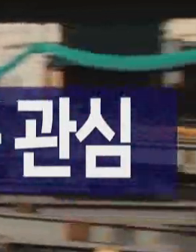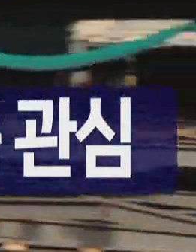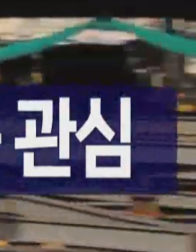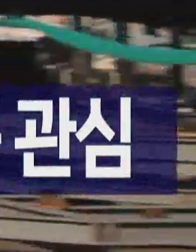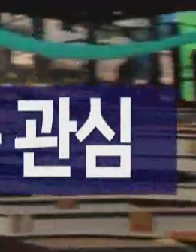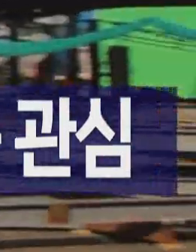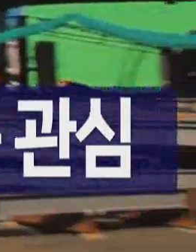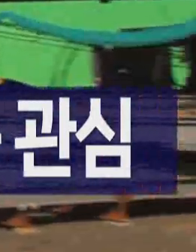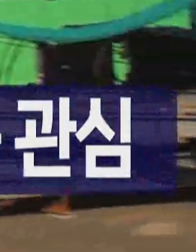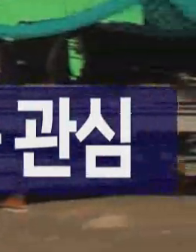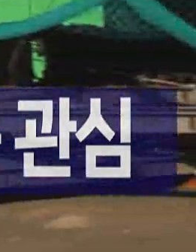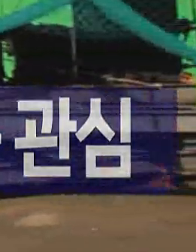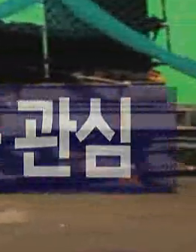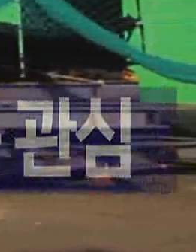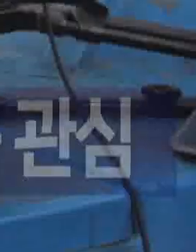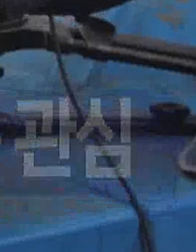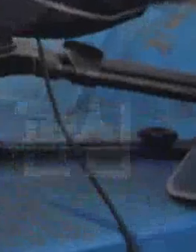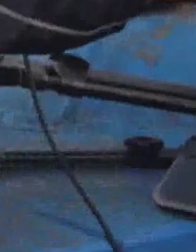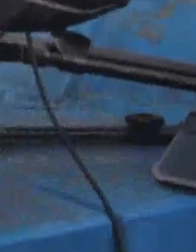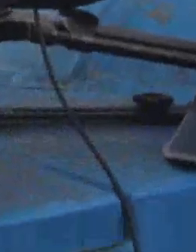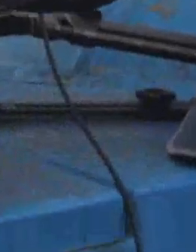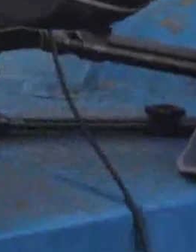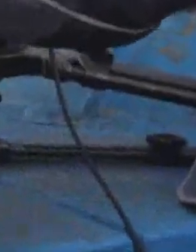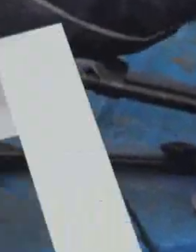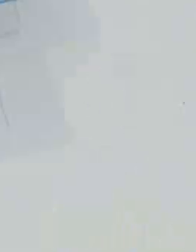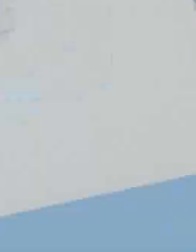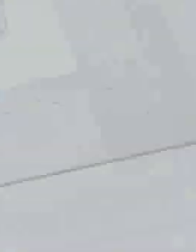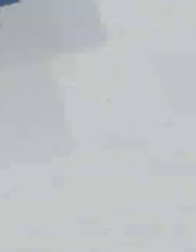주무대로 다각적인 활용 방안이 검토되고 있습니다.